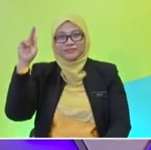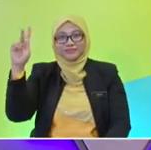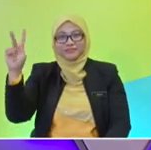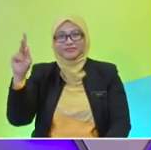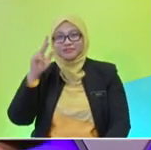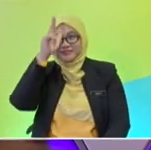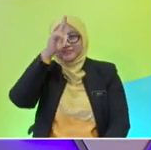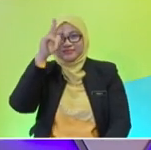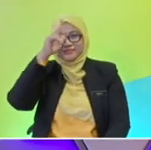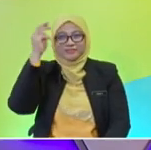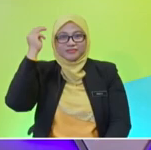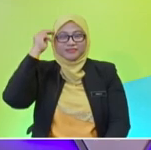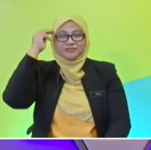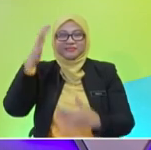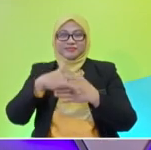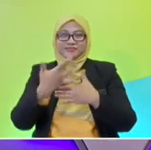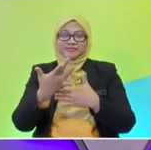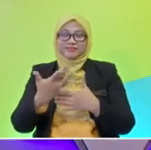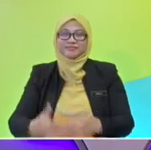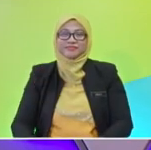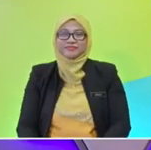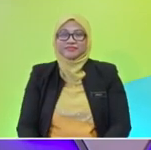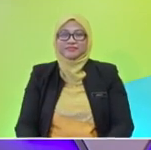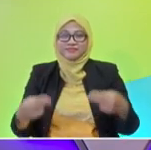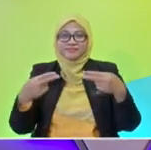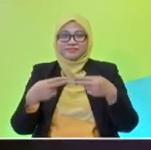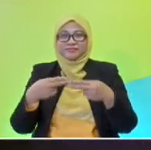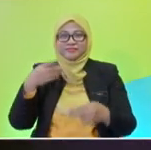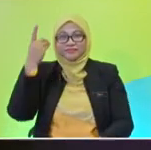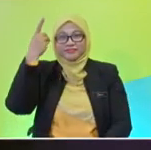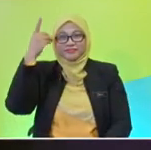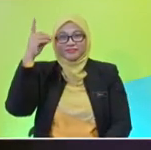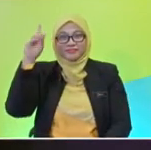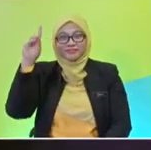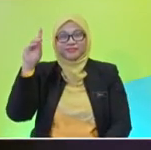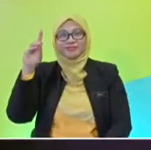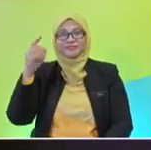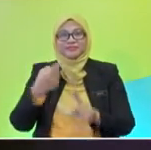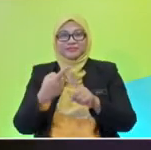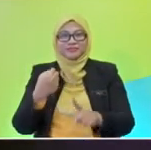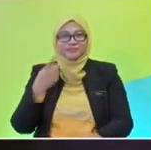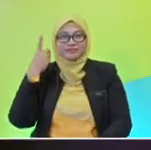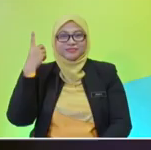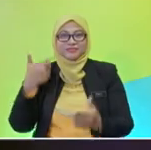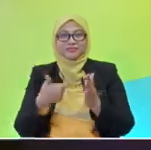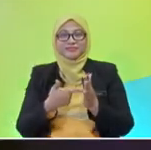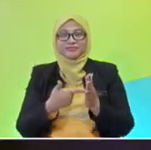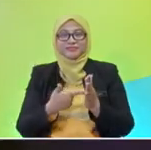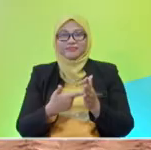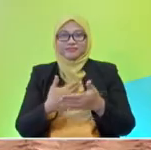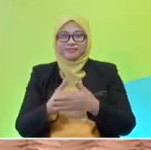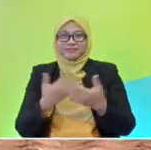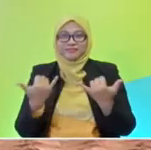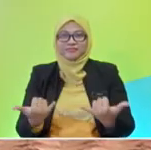awan menarik itu juga hubungan diplomatik itu penting bukan saja sekarang tapi dari dulu dan untuk